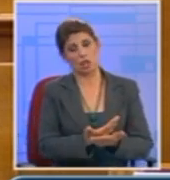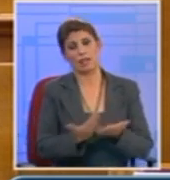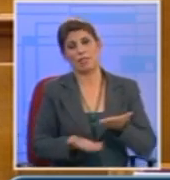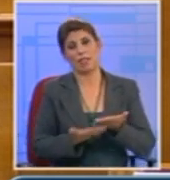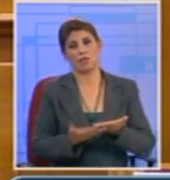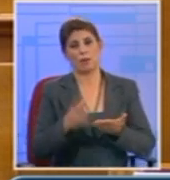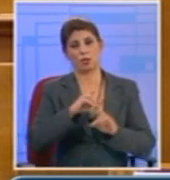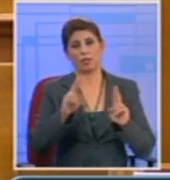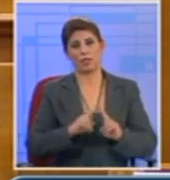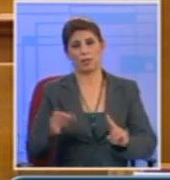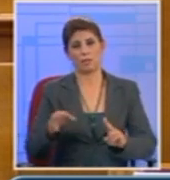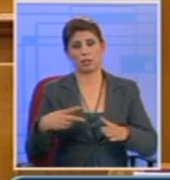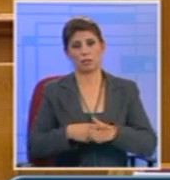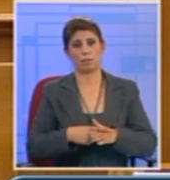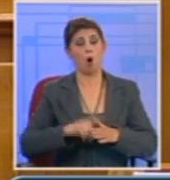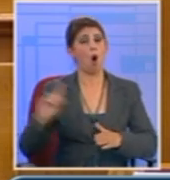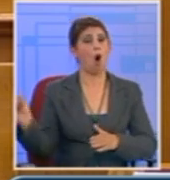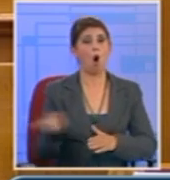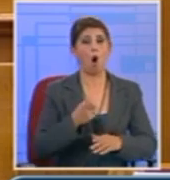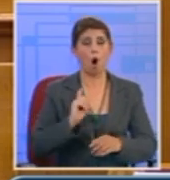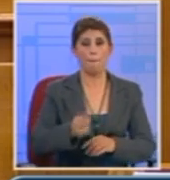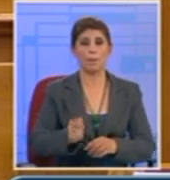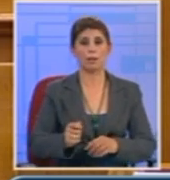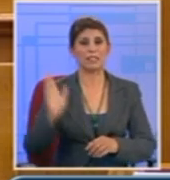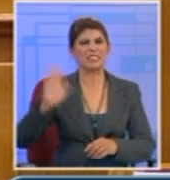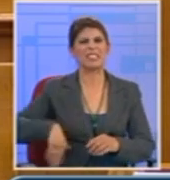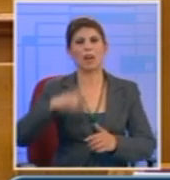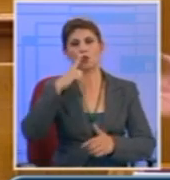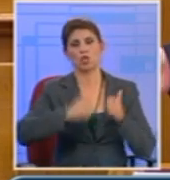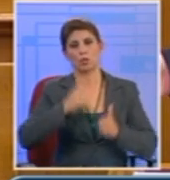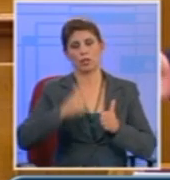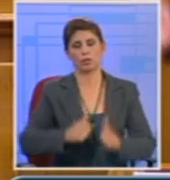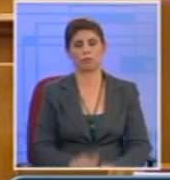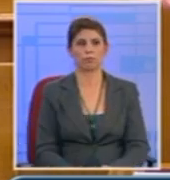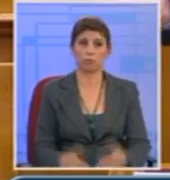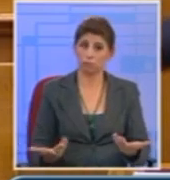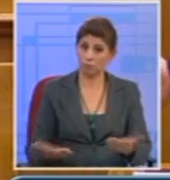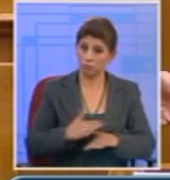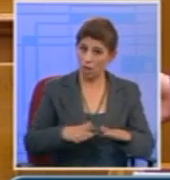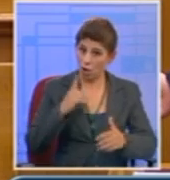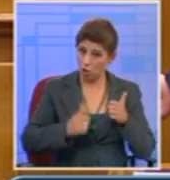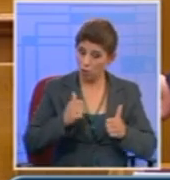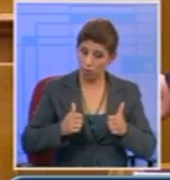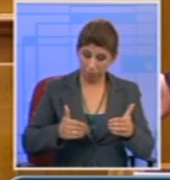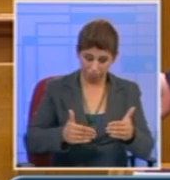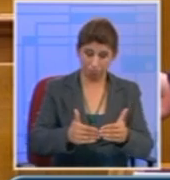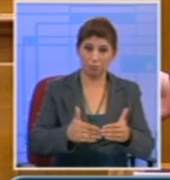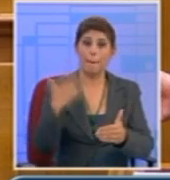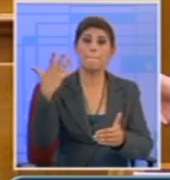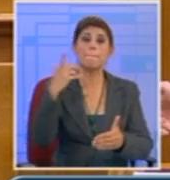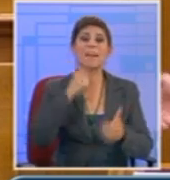του να πάνε όλες οι πληρωμές στο τέλος ιουνίου τέλος ιουνίου έρχεται 5 ιουνίου